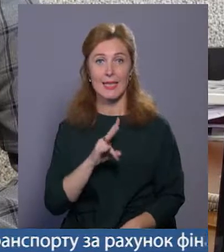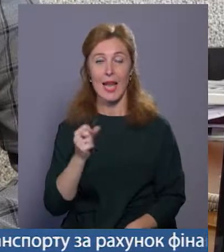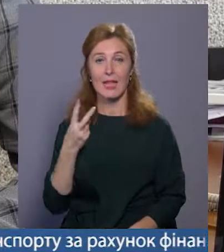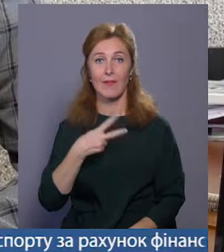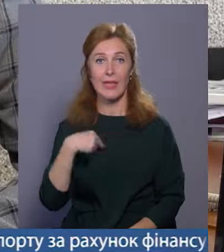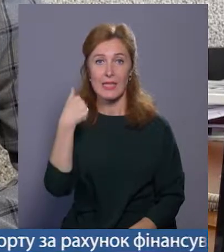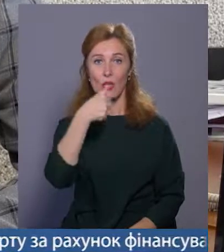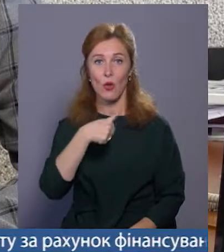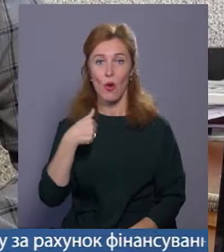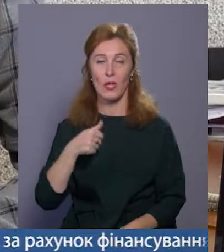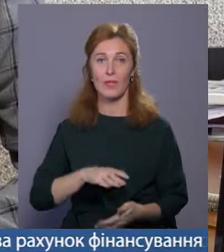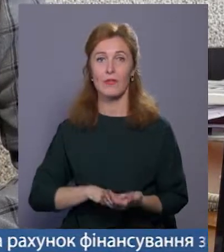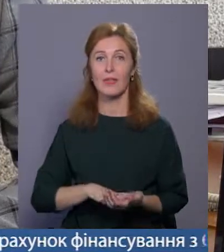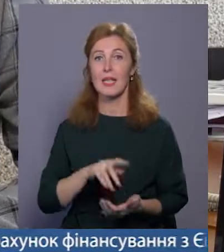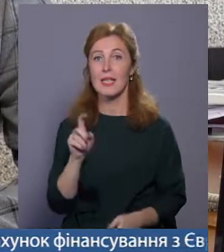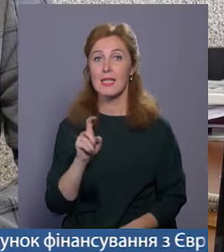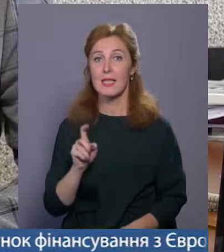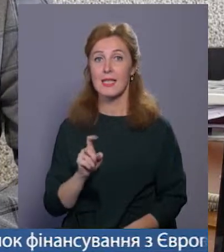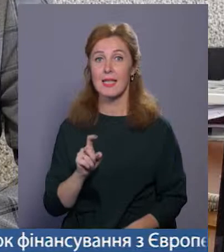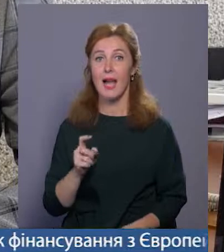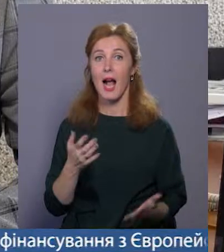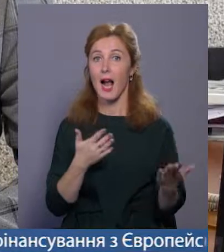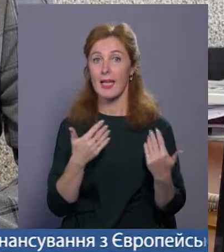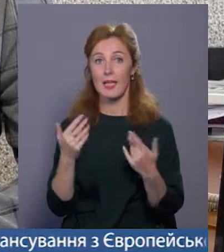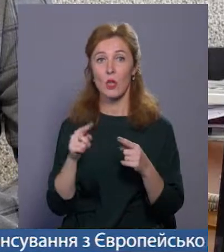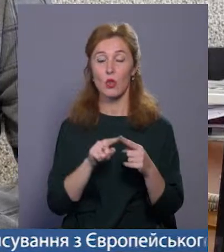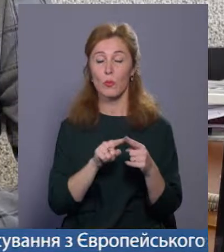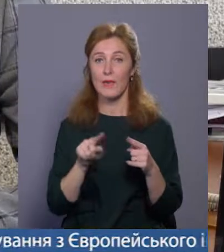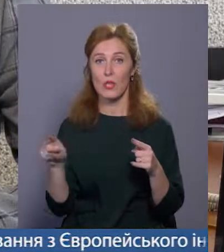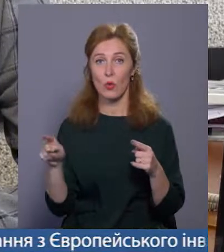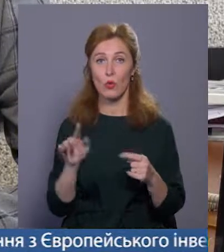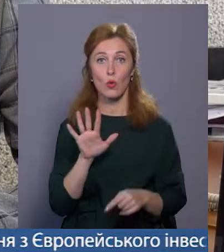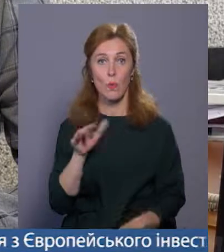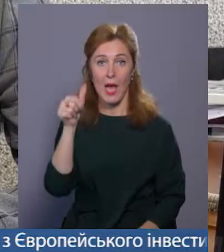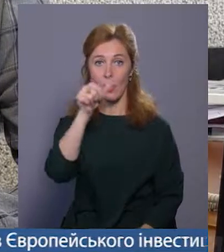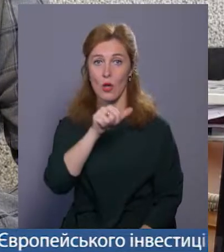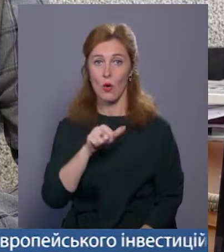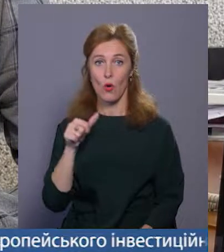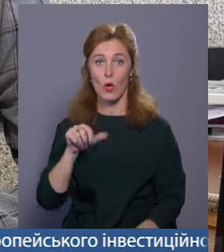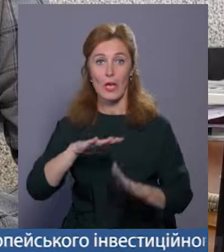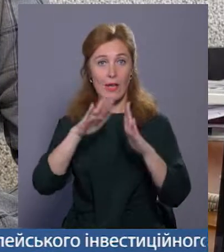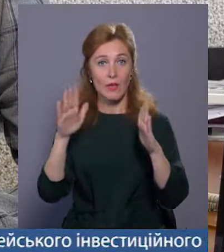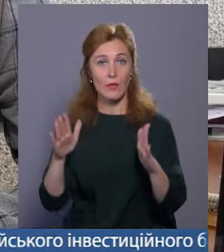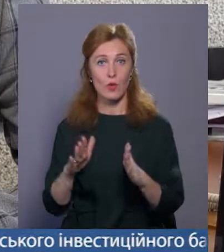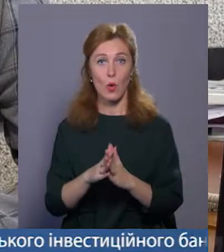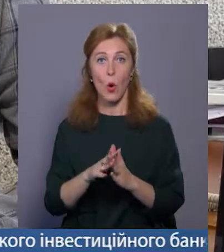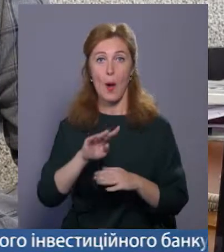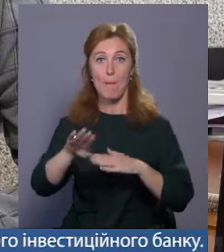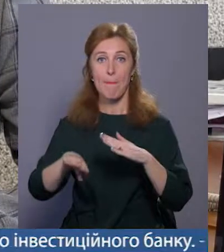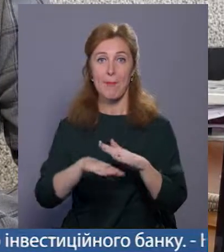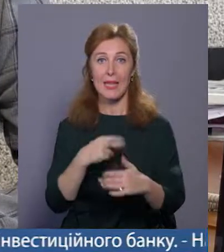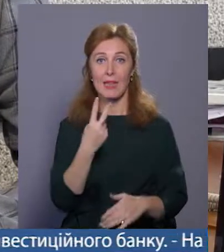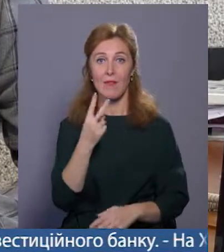років з канікулами, відстрочкою 5 років і всього під 2% річних.